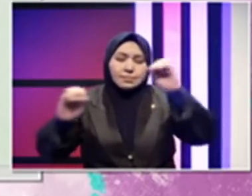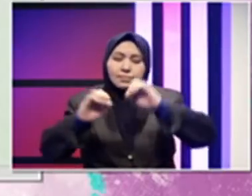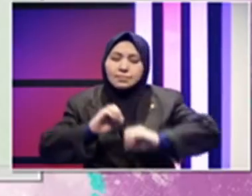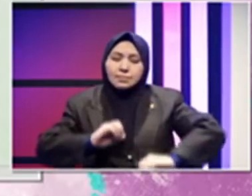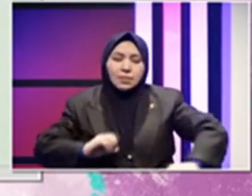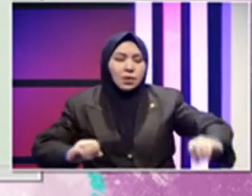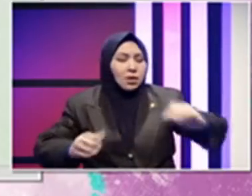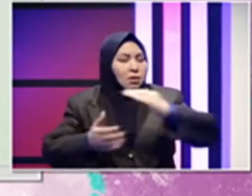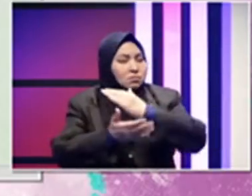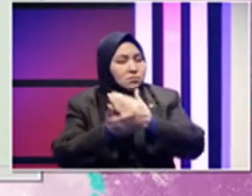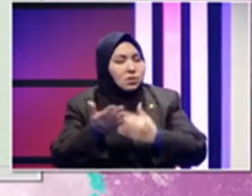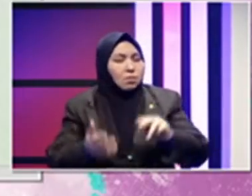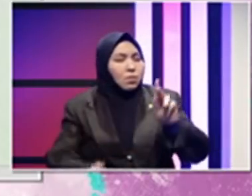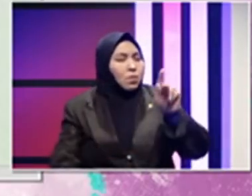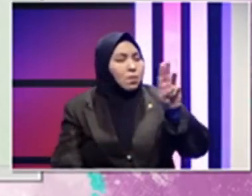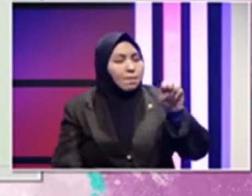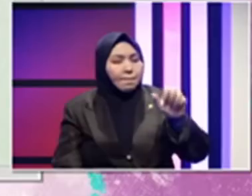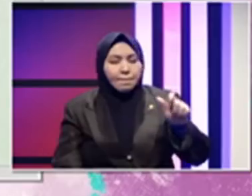مِنْ